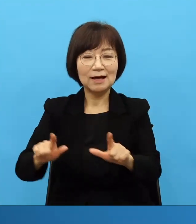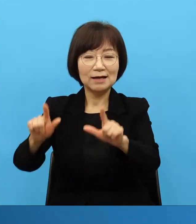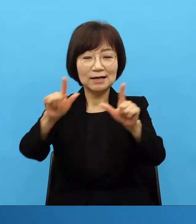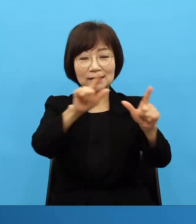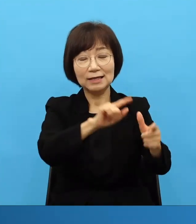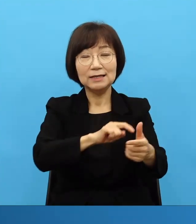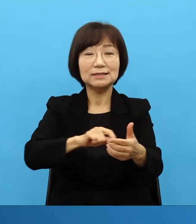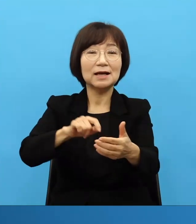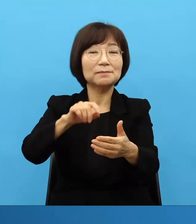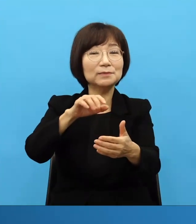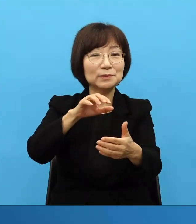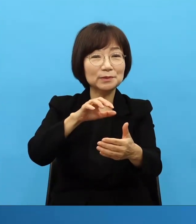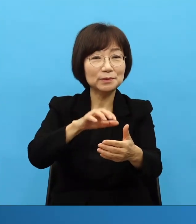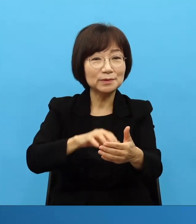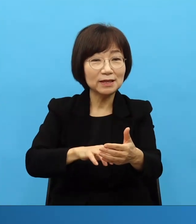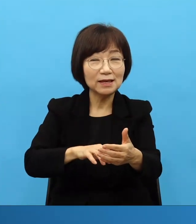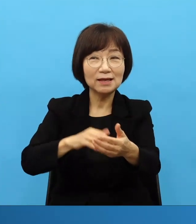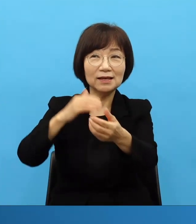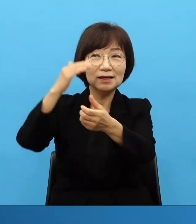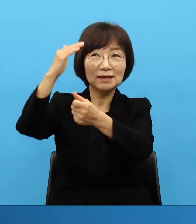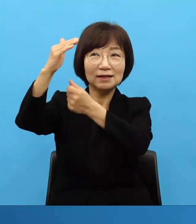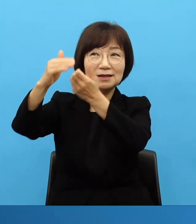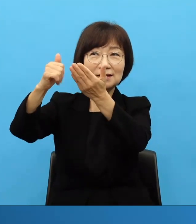주여 나의 삶 속에